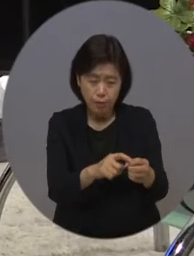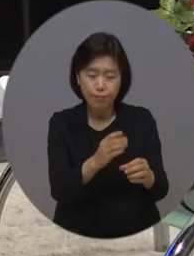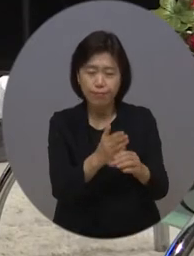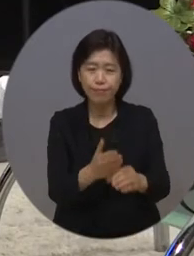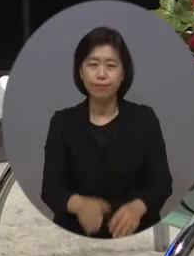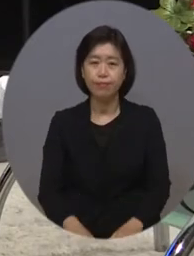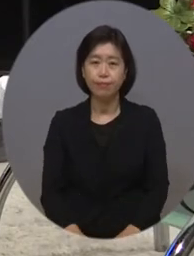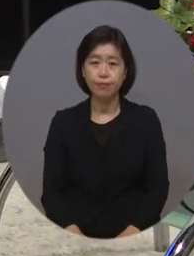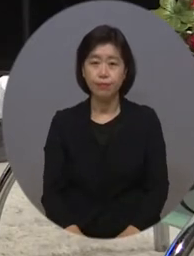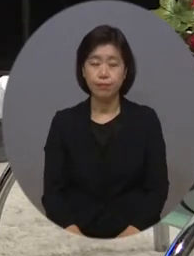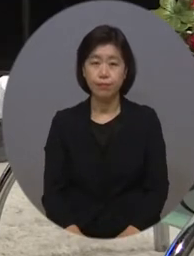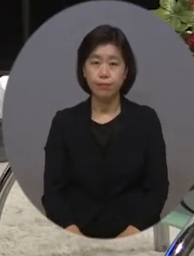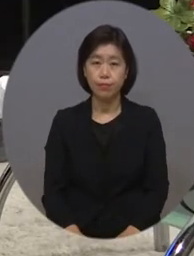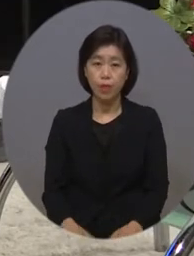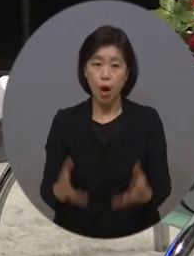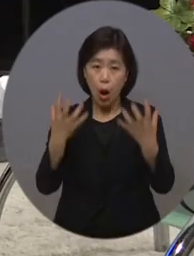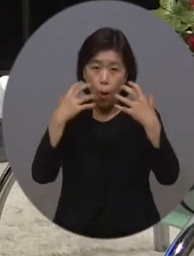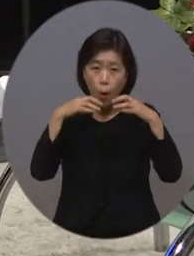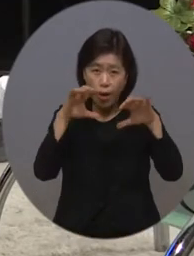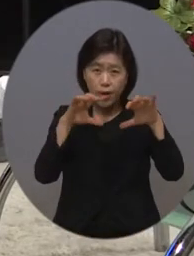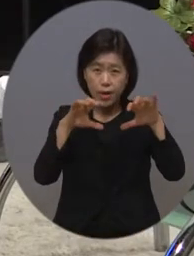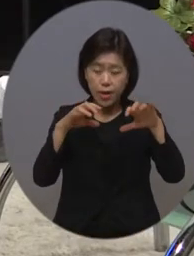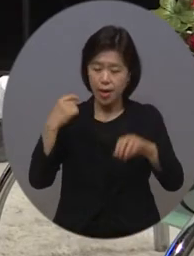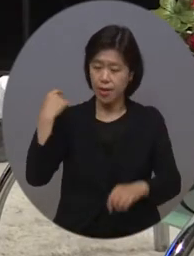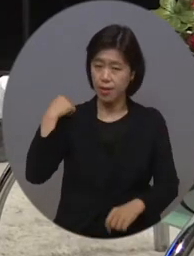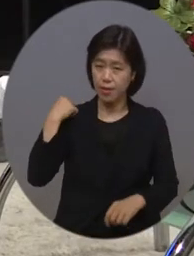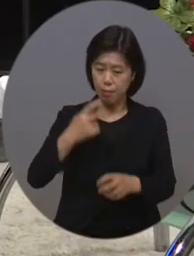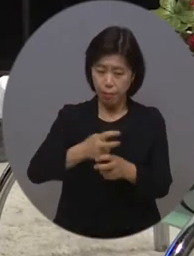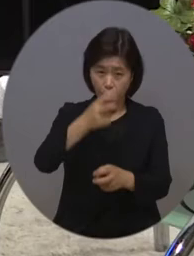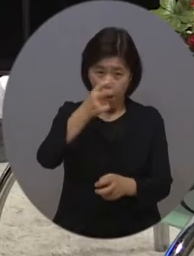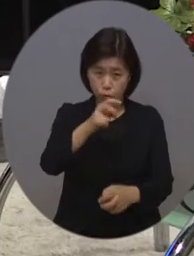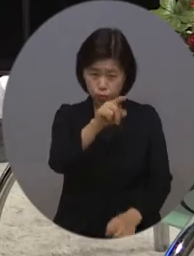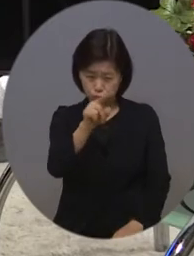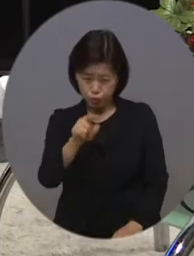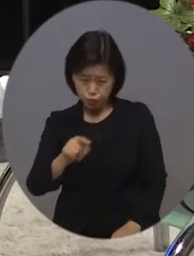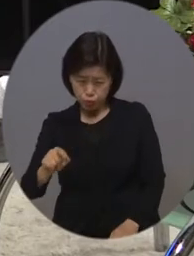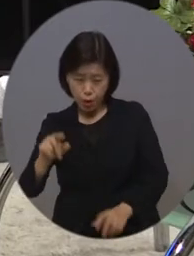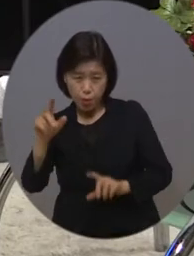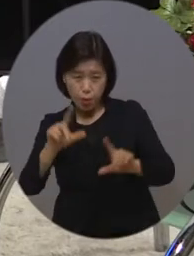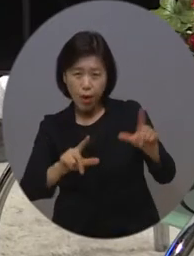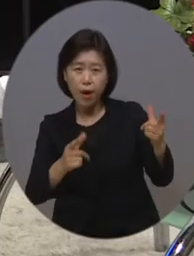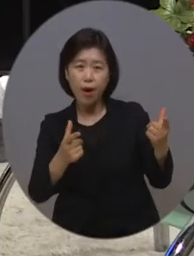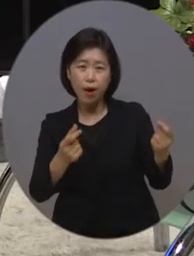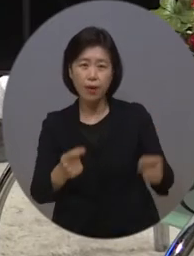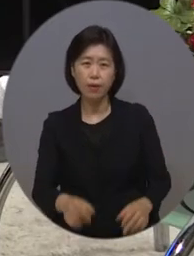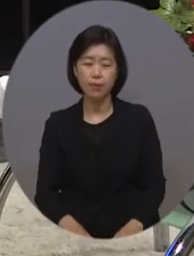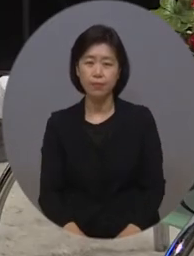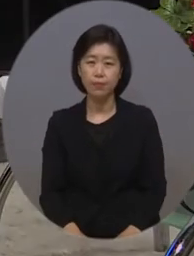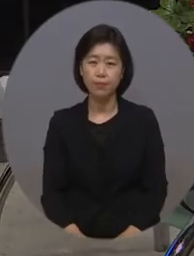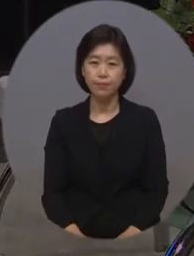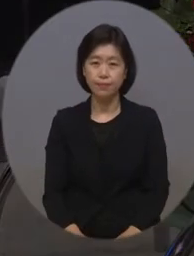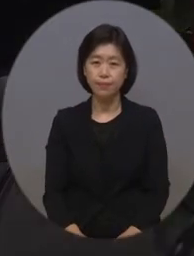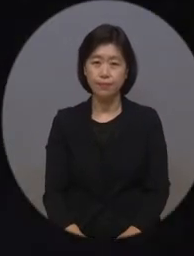호랑이의 긴 척추처럼 뛰쳐나간 저 등뼈가 참을 성이 없다고.